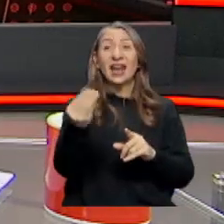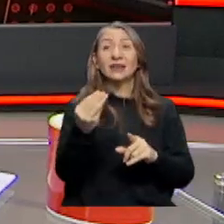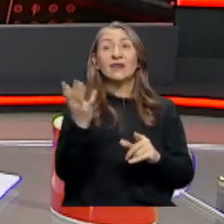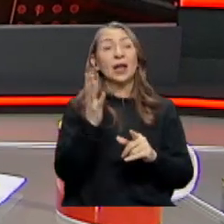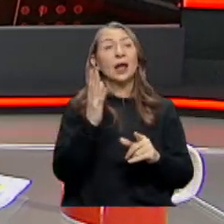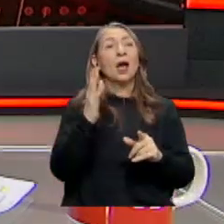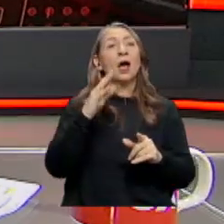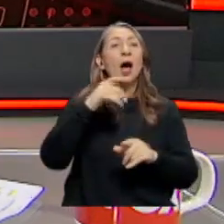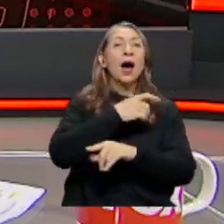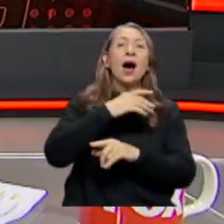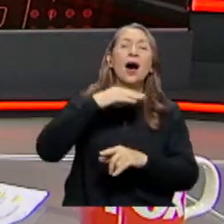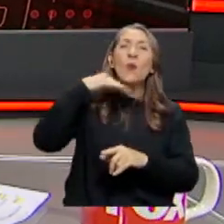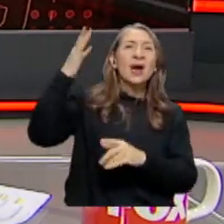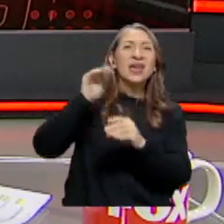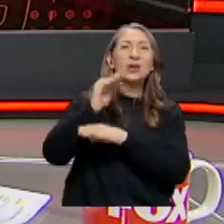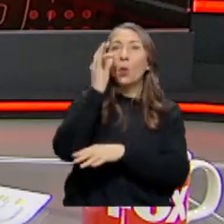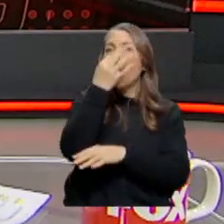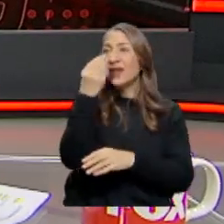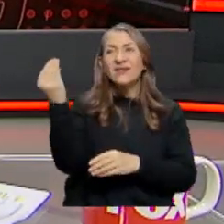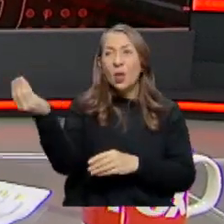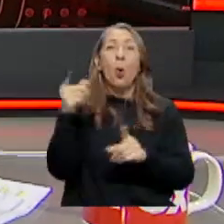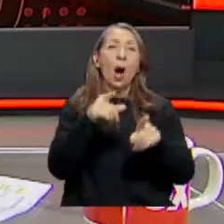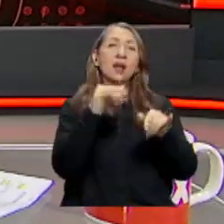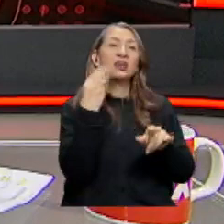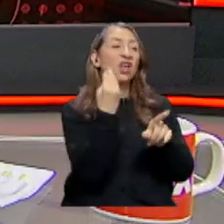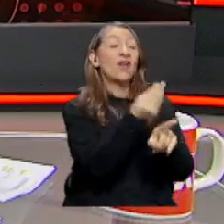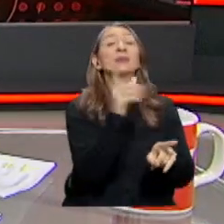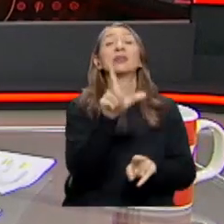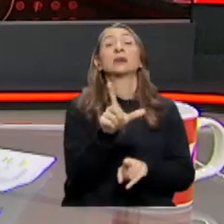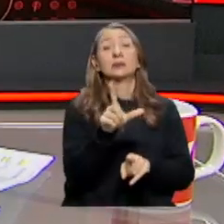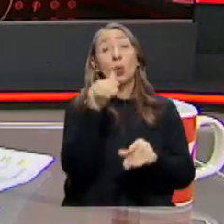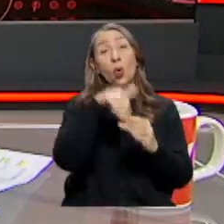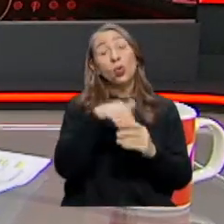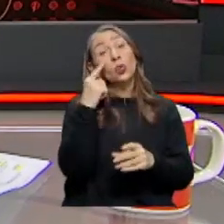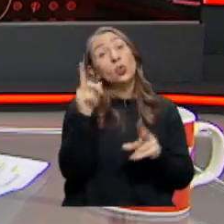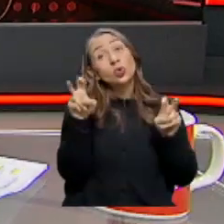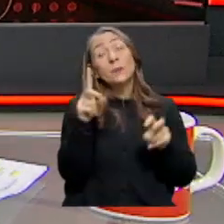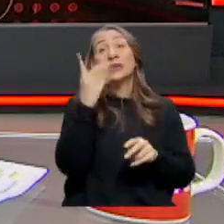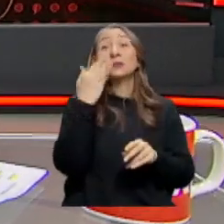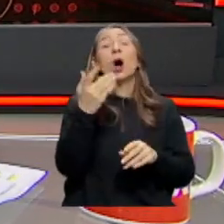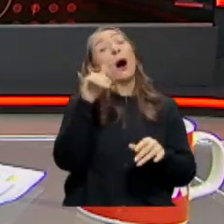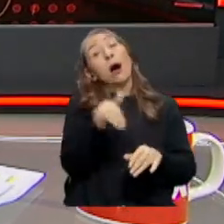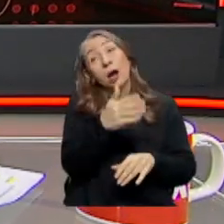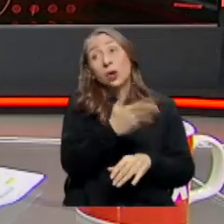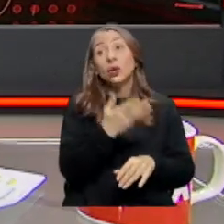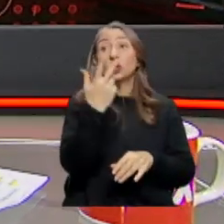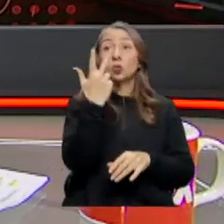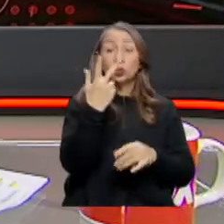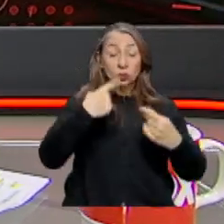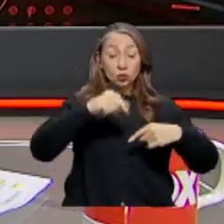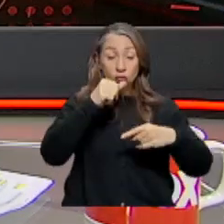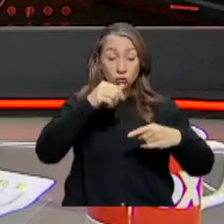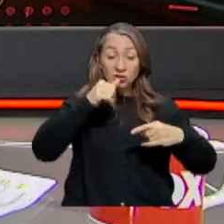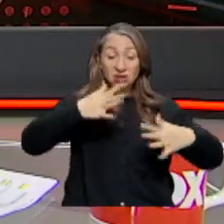mesela gurbetçilere falan tanındığı kadar kolaylık tanınması lazım oy kullanma konusunda. Bir izleyicimiz demiş ki haklı. Üç tarafımız